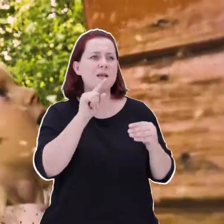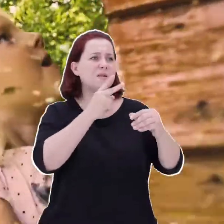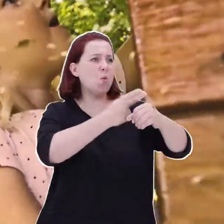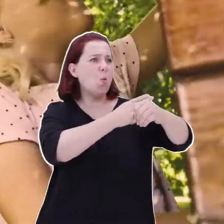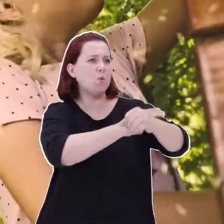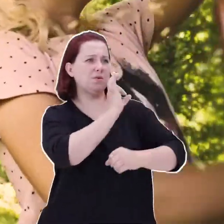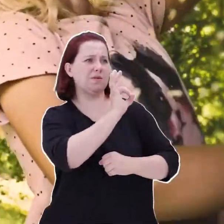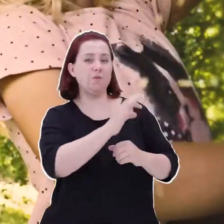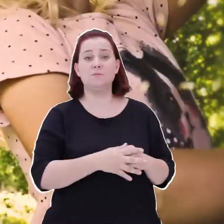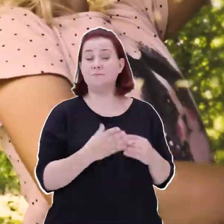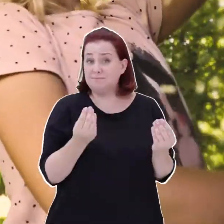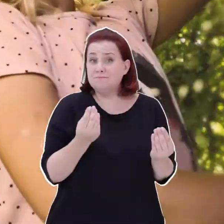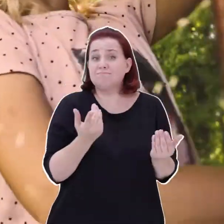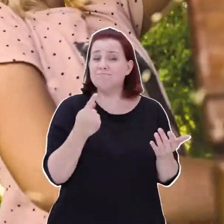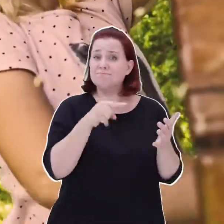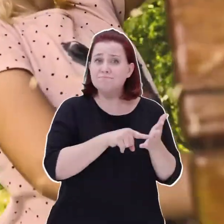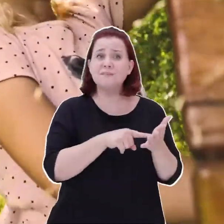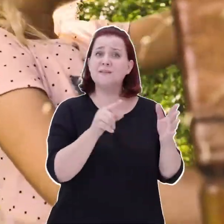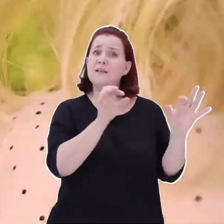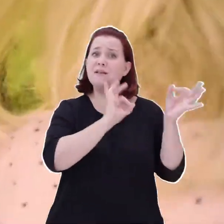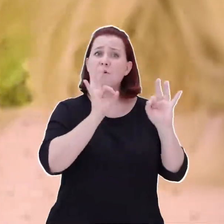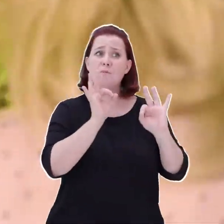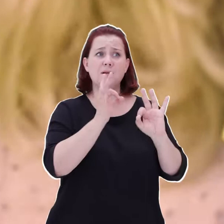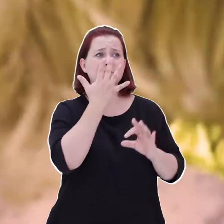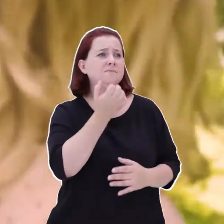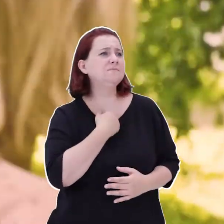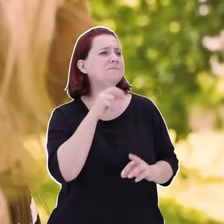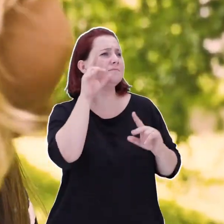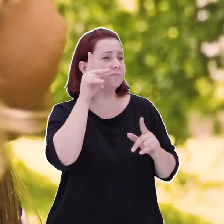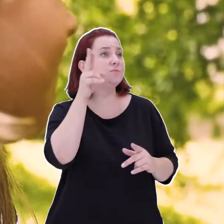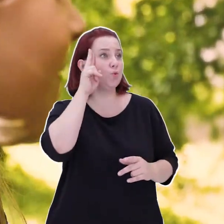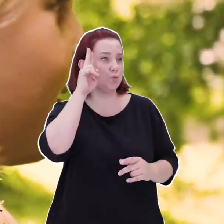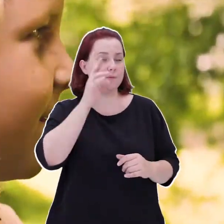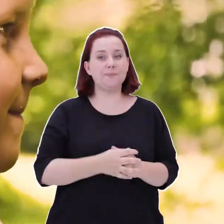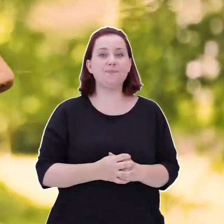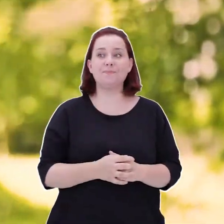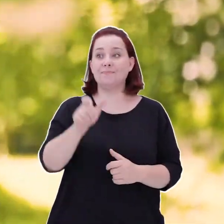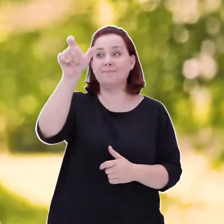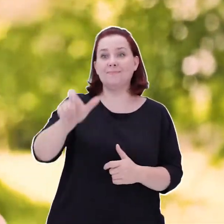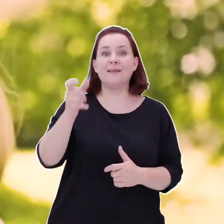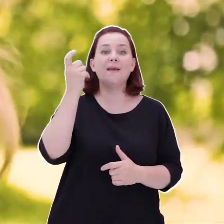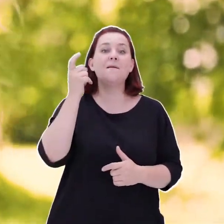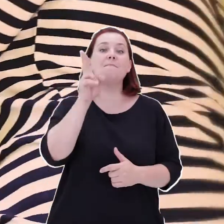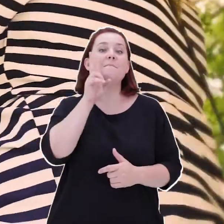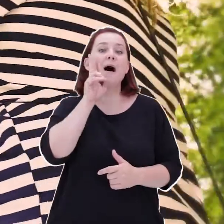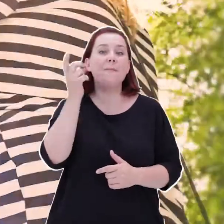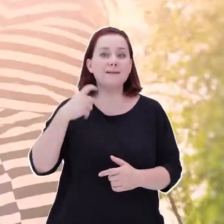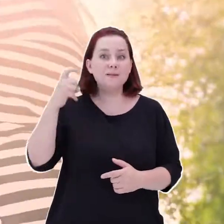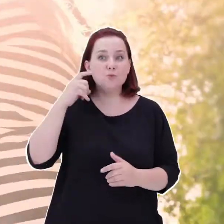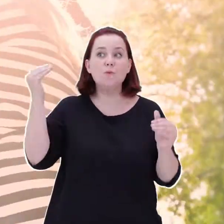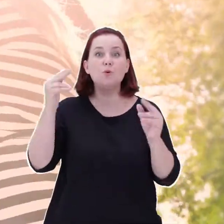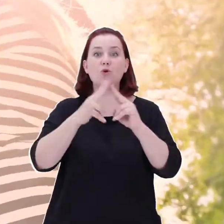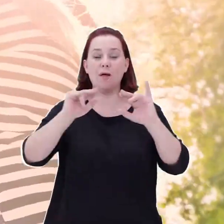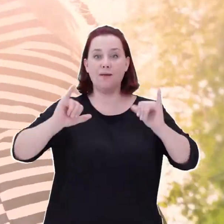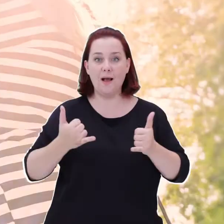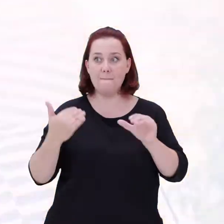aby te informacje były jak najbardziej dostępne dla wszystkich osób. Niesłysząca mama może się z nami skontaktować poprzez mail